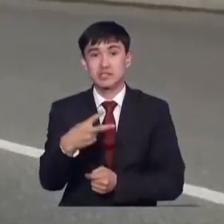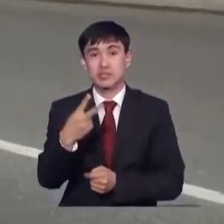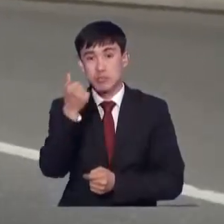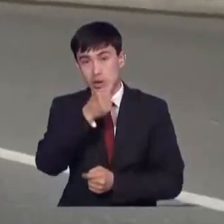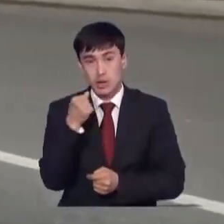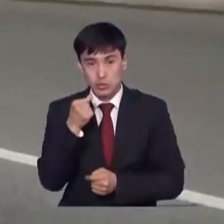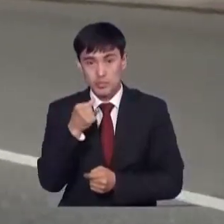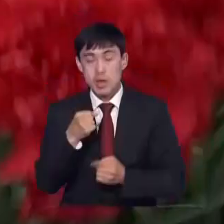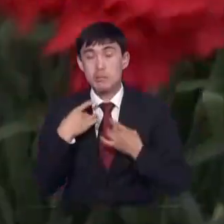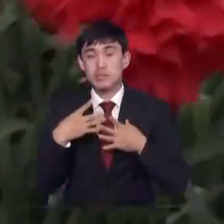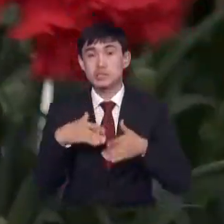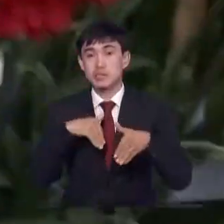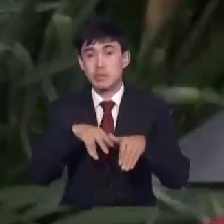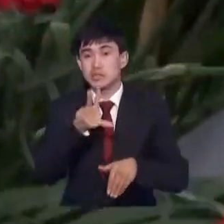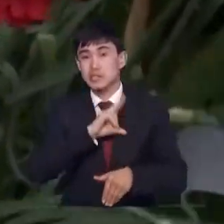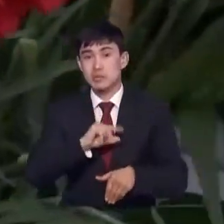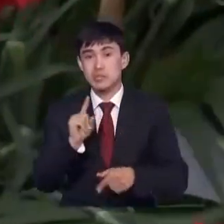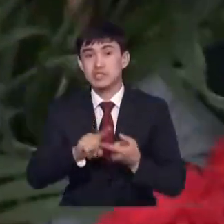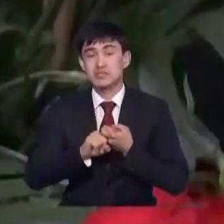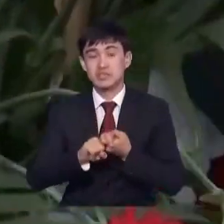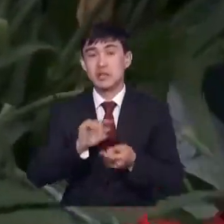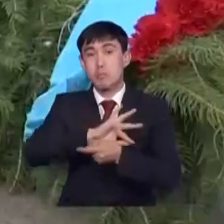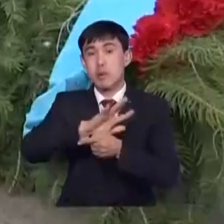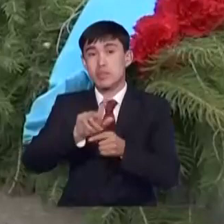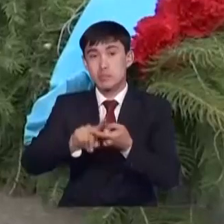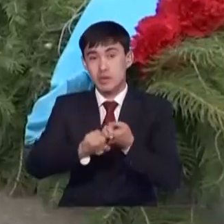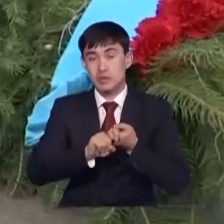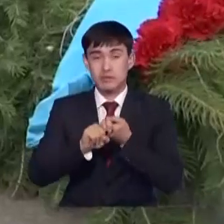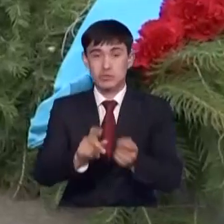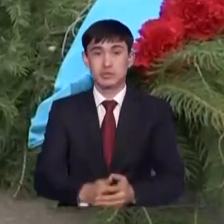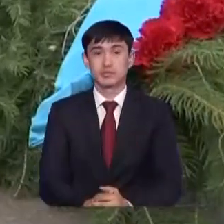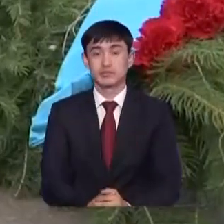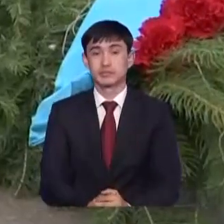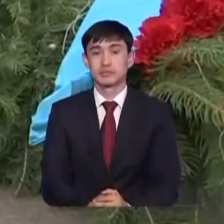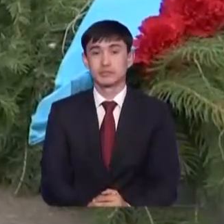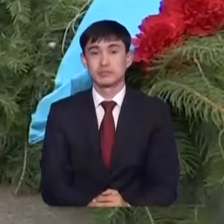2020 праздничные марши не состоялись в связи с пандемией